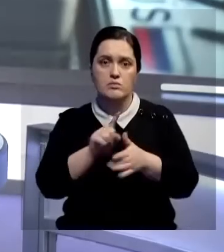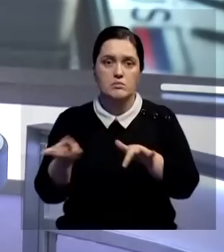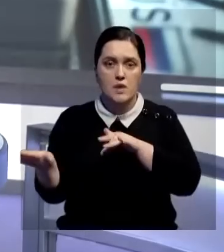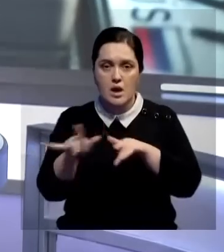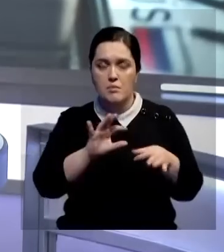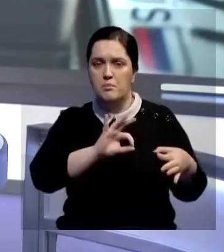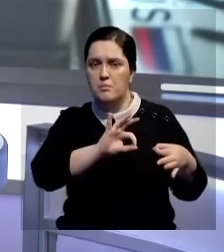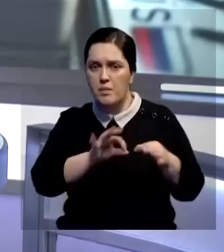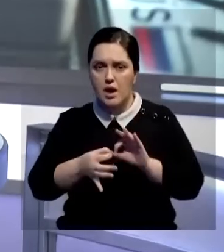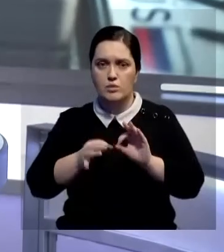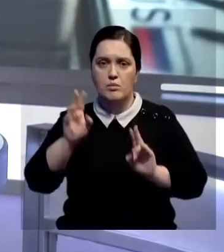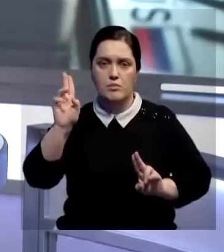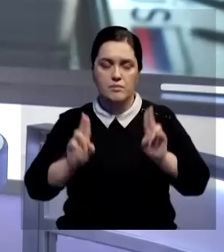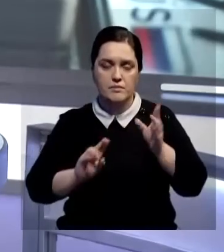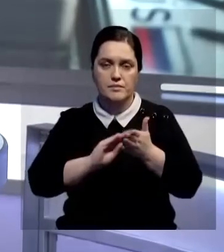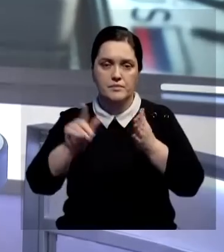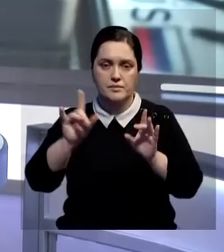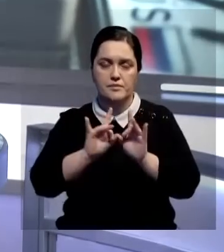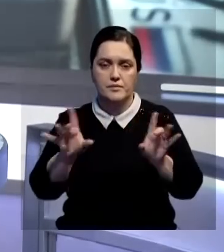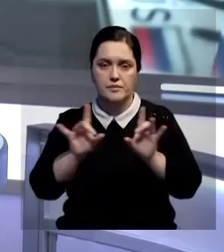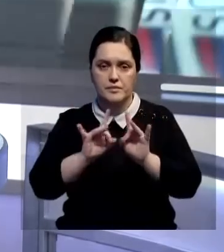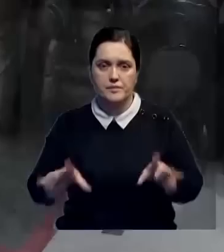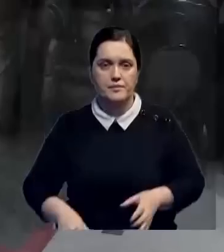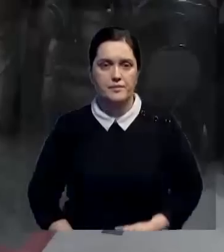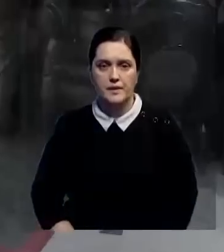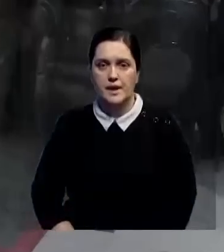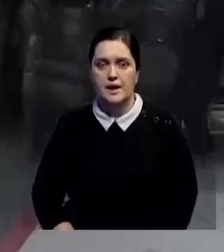процедур. Подробный алгоритм у Алишера Накипова.